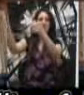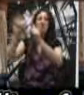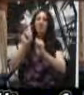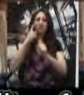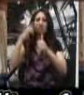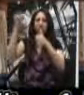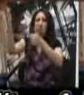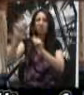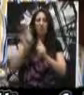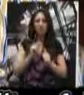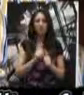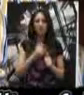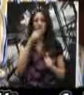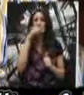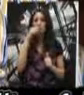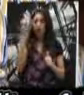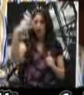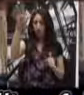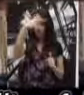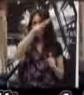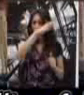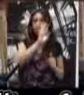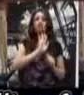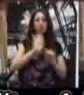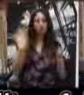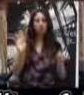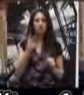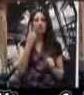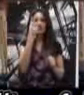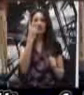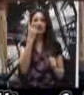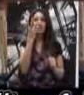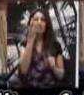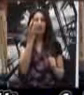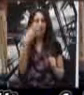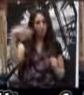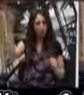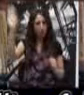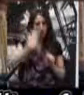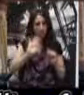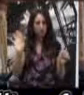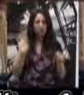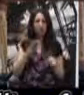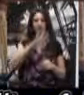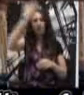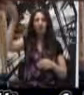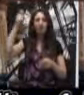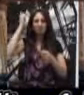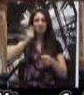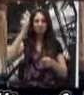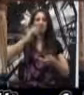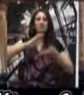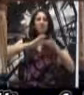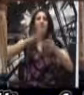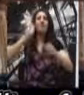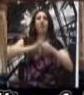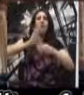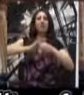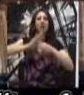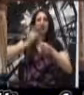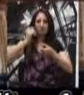وكده. والبنات اتجوزوا؟ في 2 اتجوزوا وانا هنا يعني ولاد الحلال برضه جايزهم وكده في